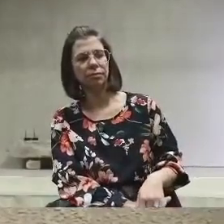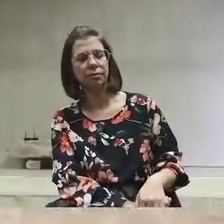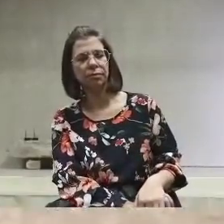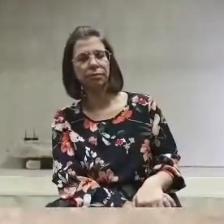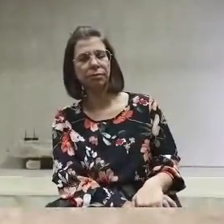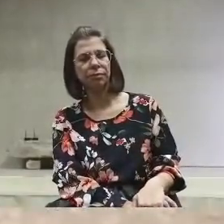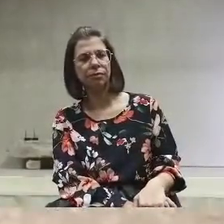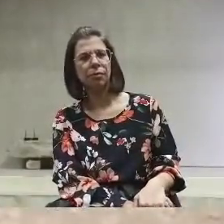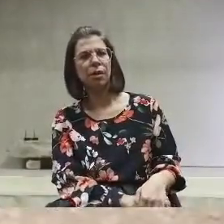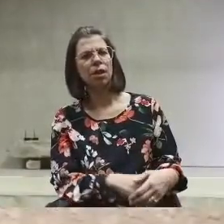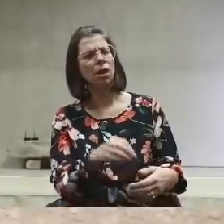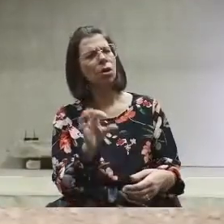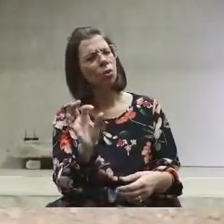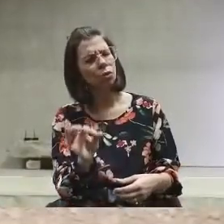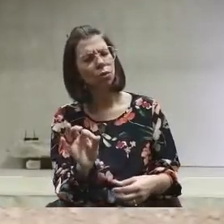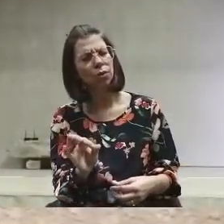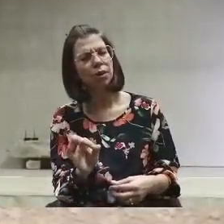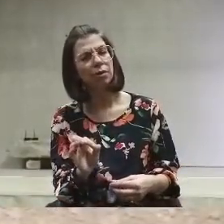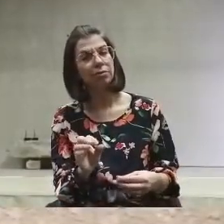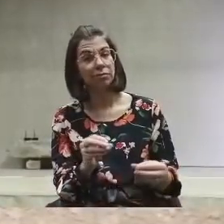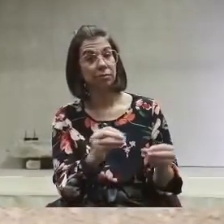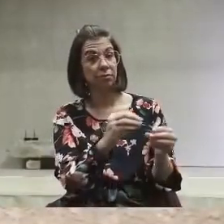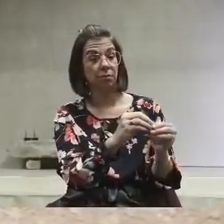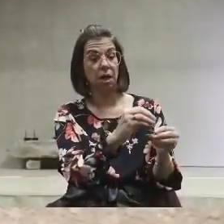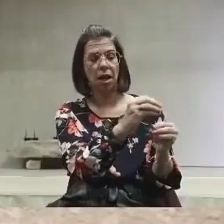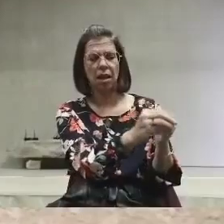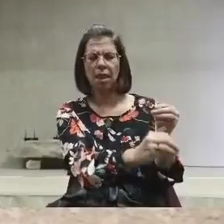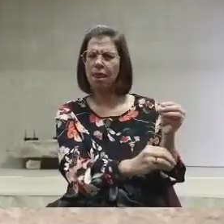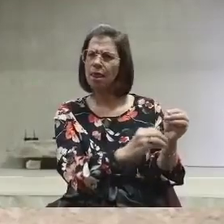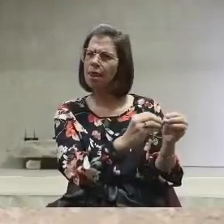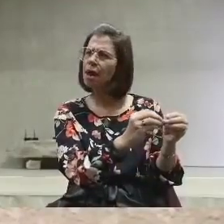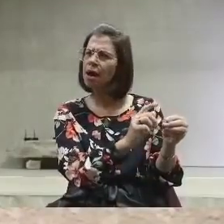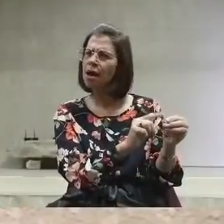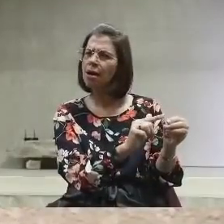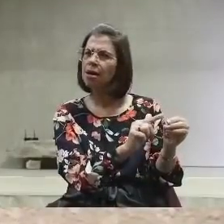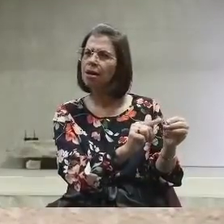aujourd'hui. Dans tout ce qu'il entreprend, tout est fragile.